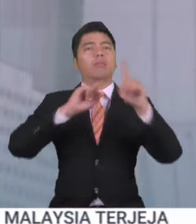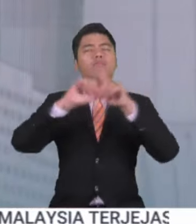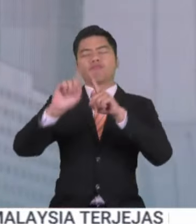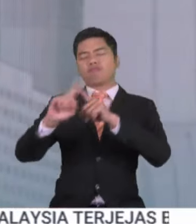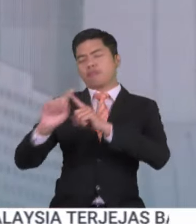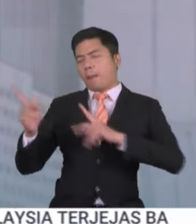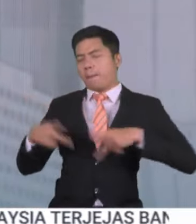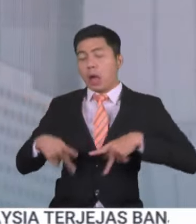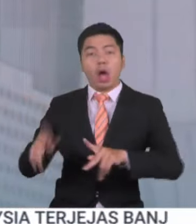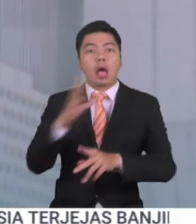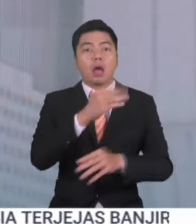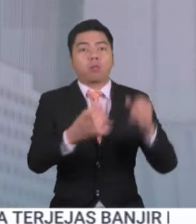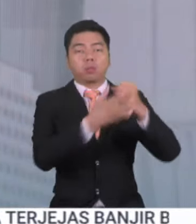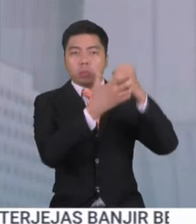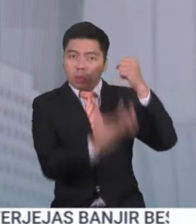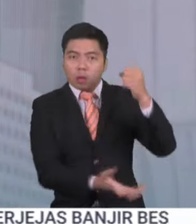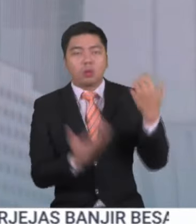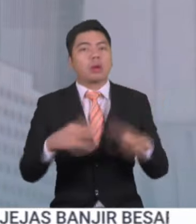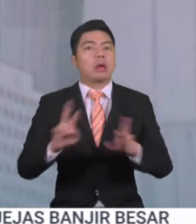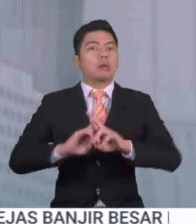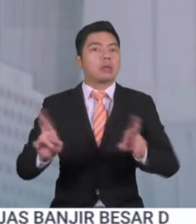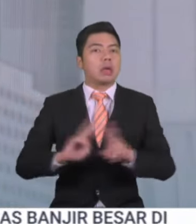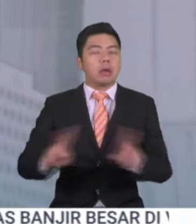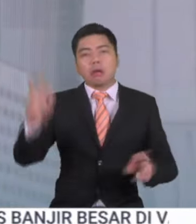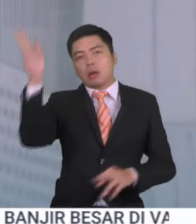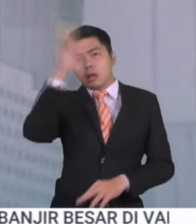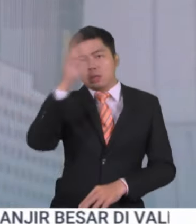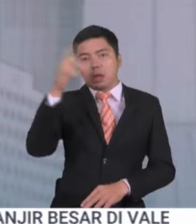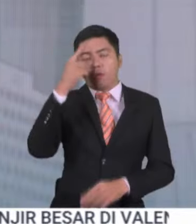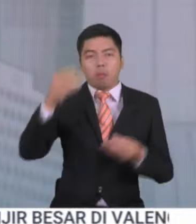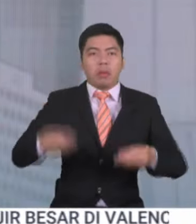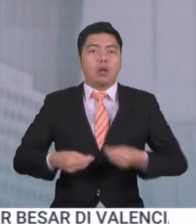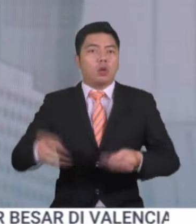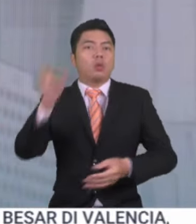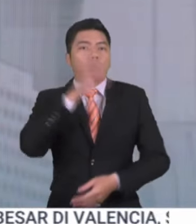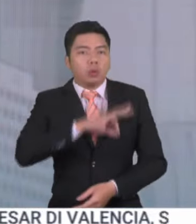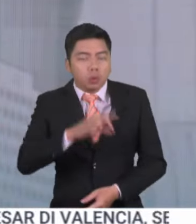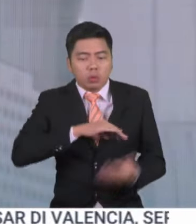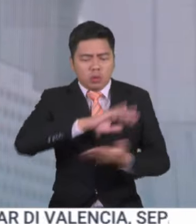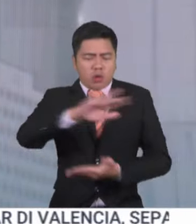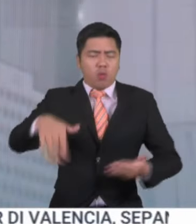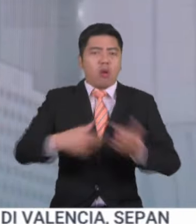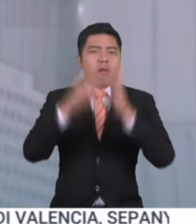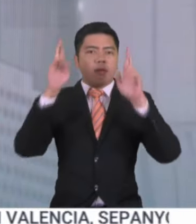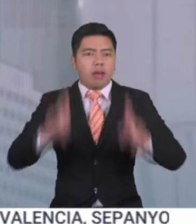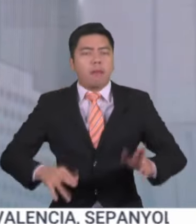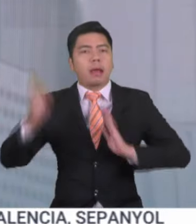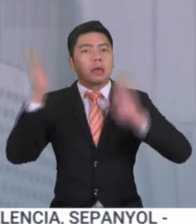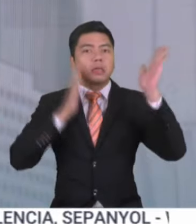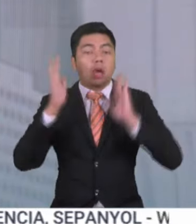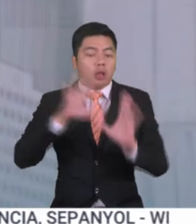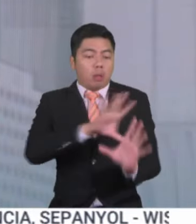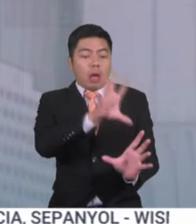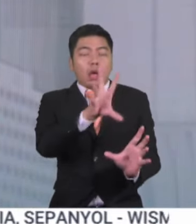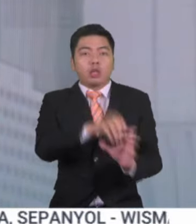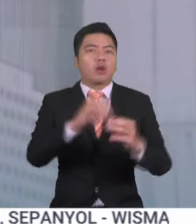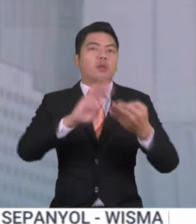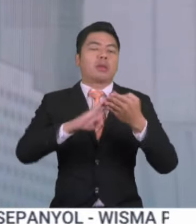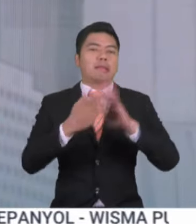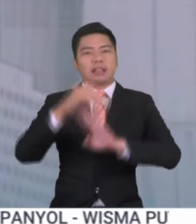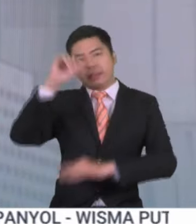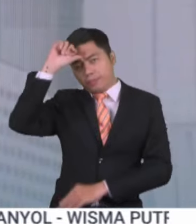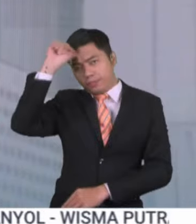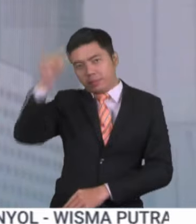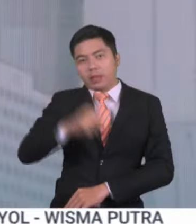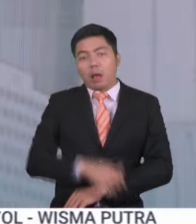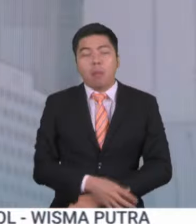Pelbagai inisiatif dan peruntukan yang disediakan kerajaan telah memberi manfaat kepada semua rakyat Malaysia termasuk komuniti